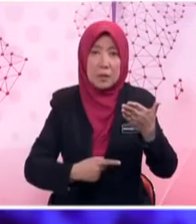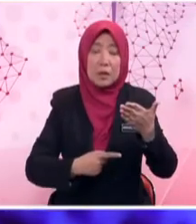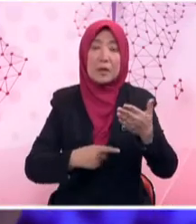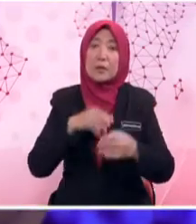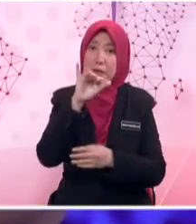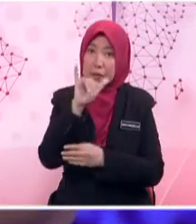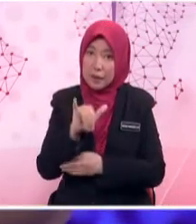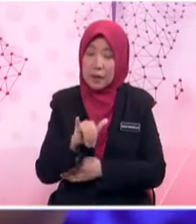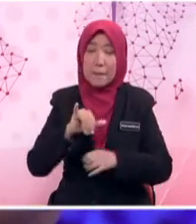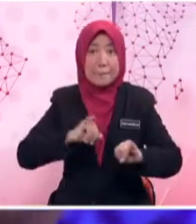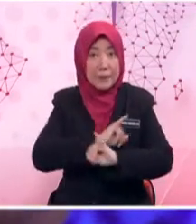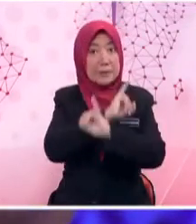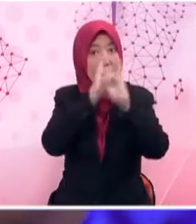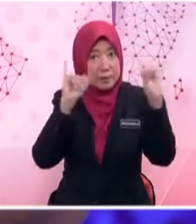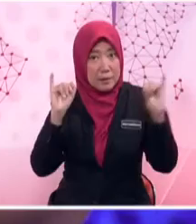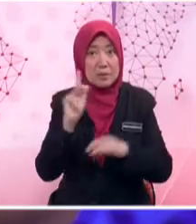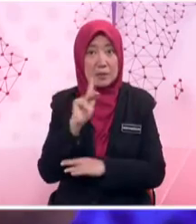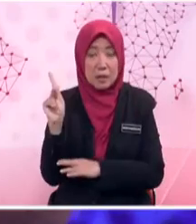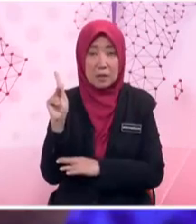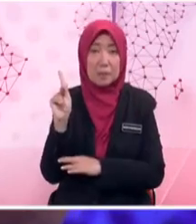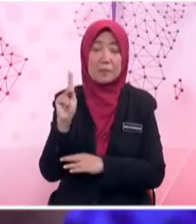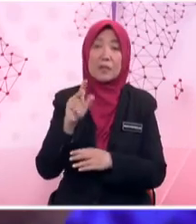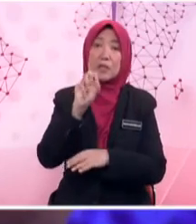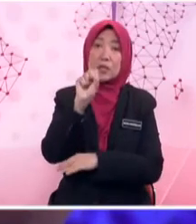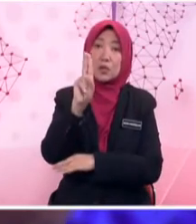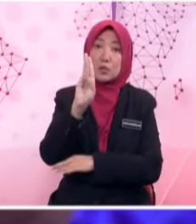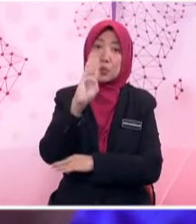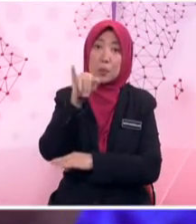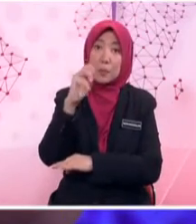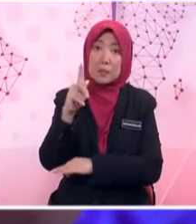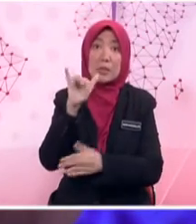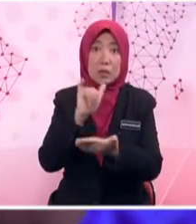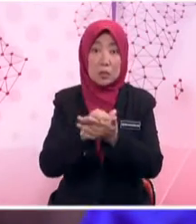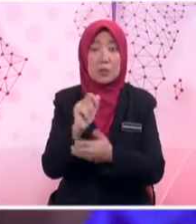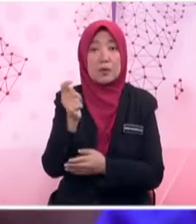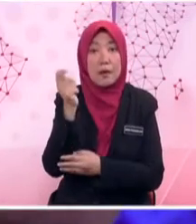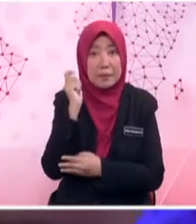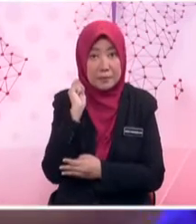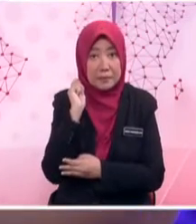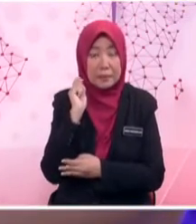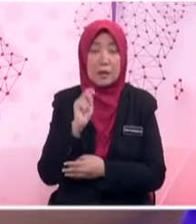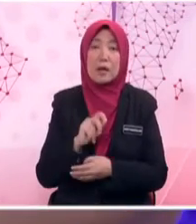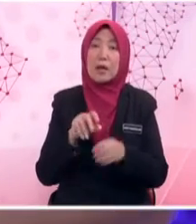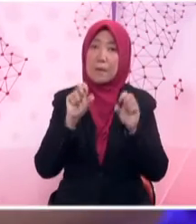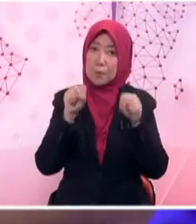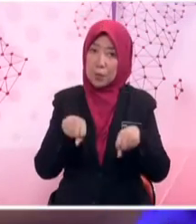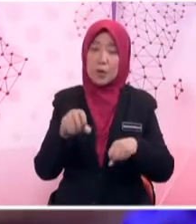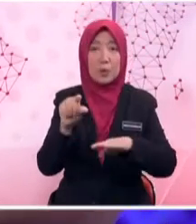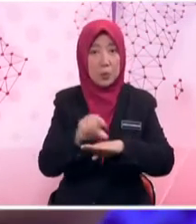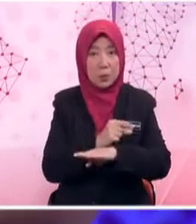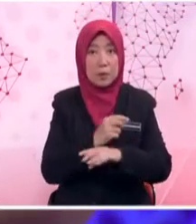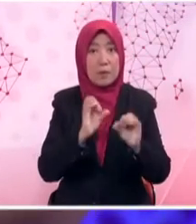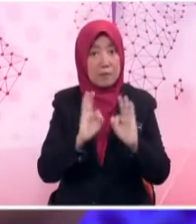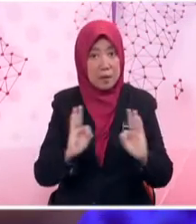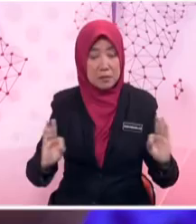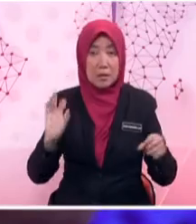Okay. Predikat ni menerangkan subjek tadi, ya, siapa. So bila dia menerangkan, boleh menggunakan frasa nama,